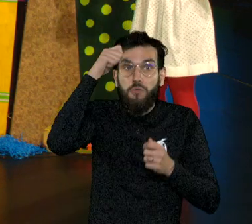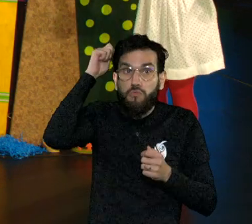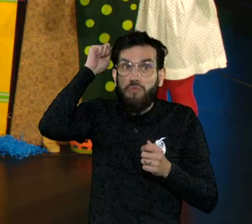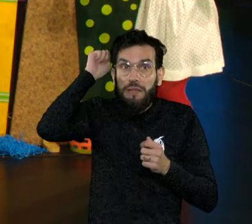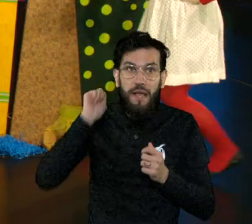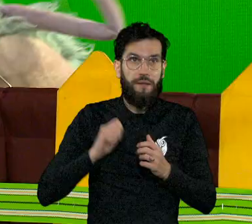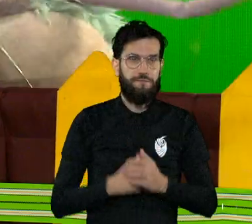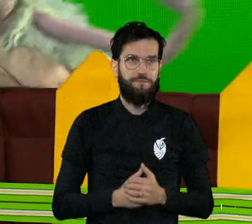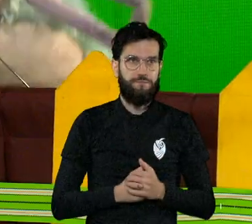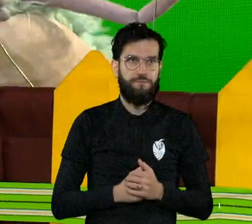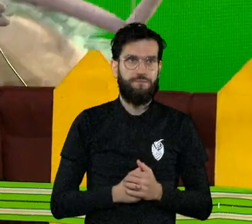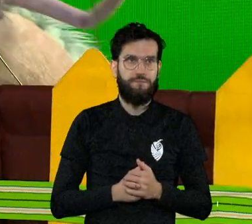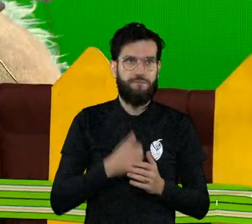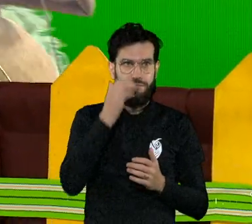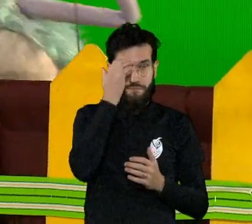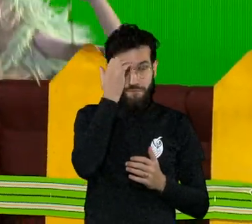sa.